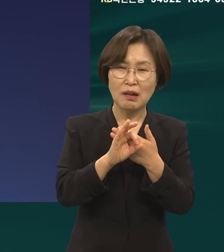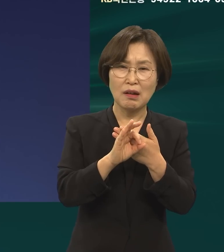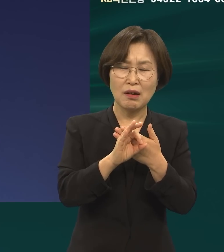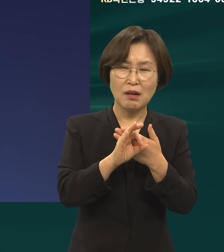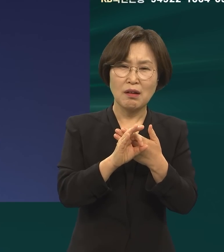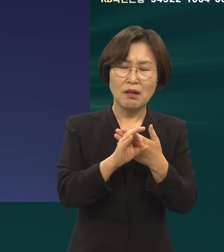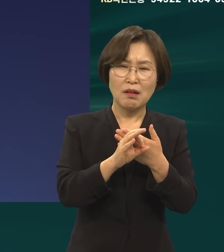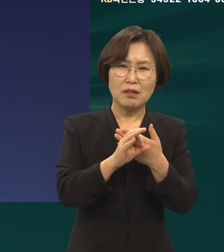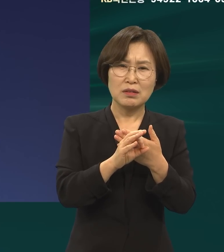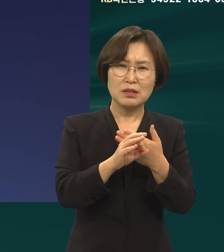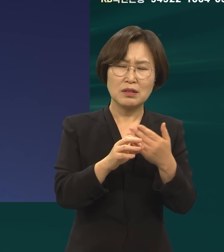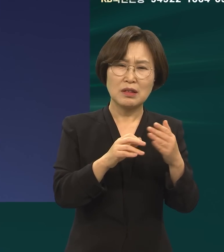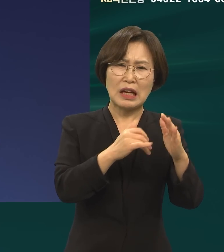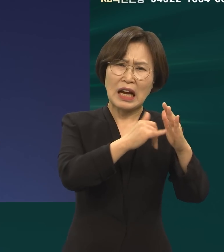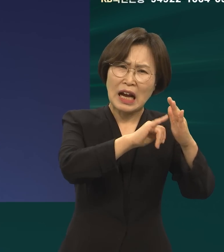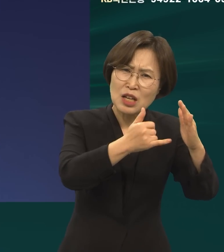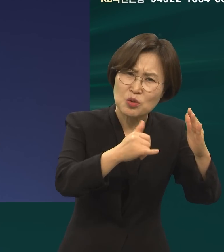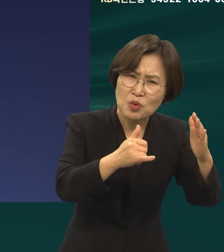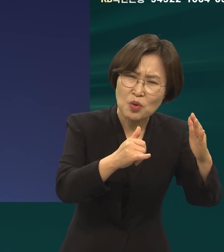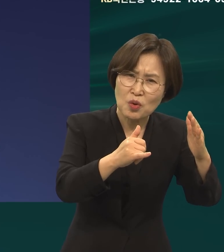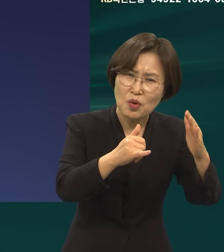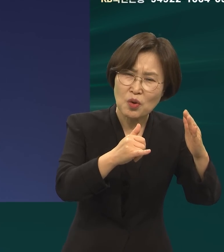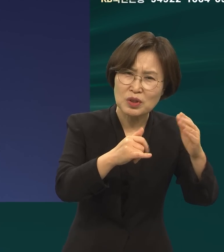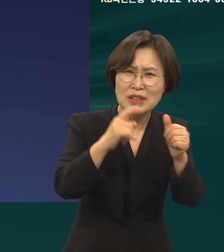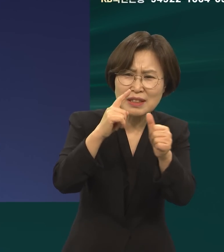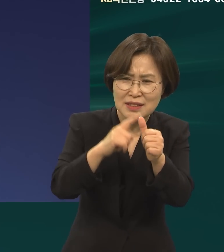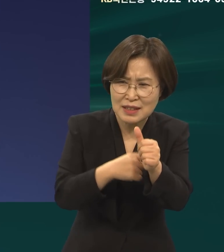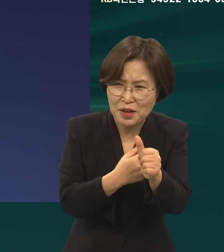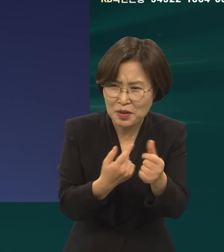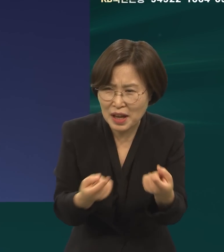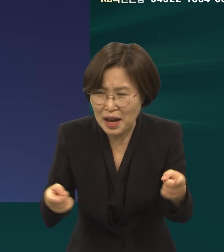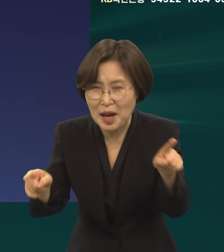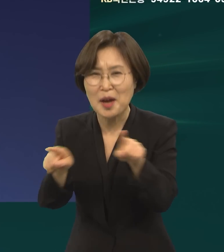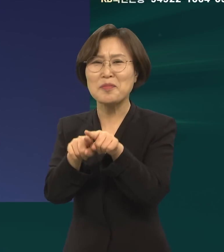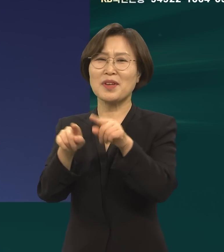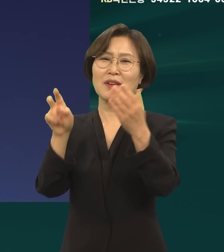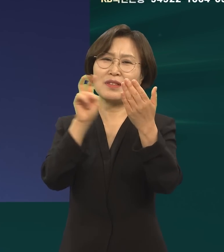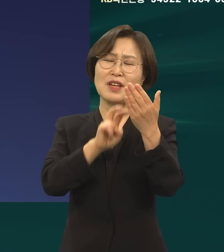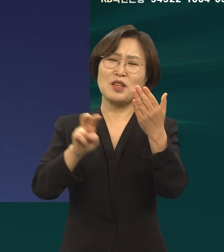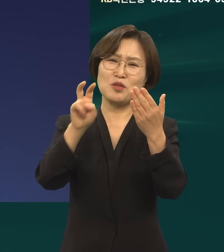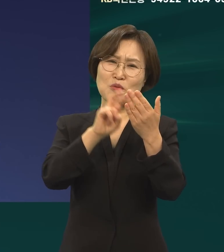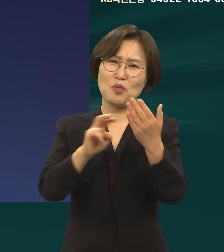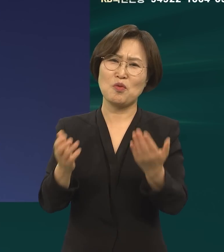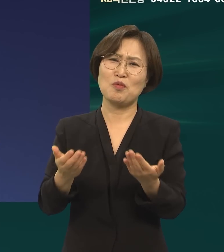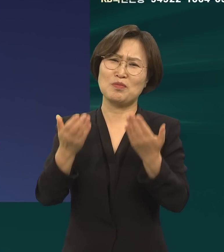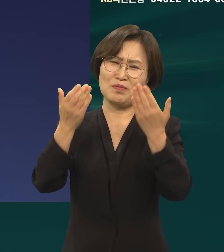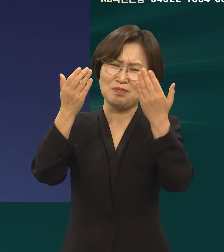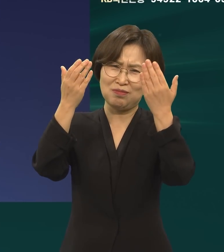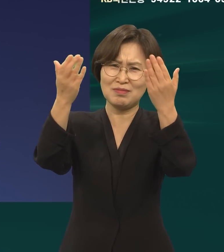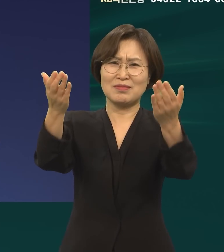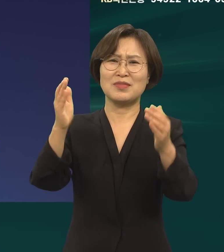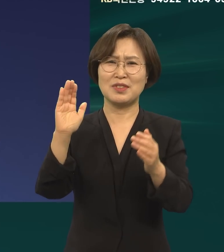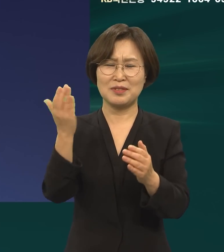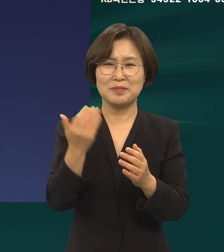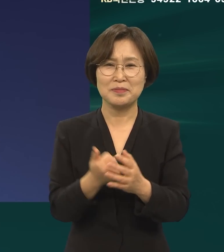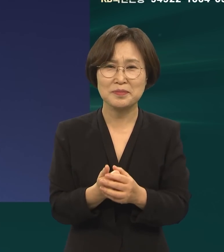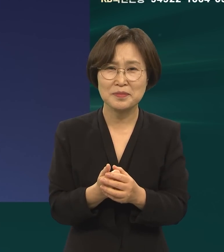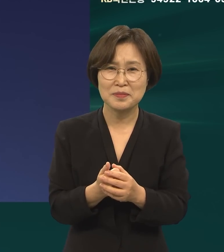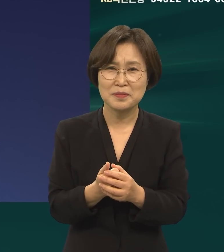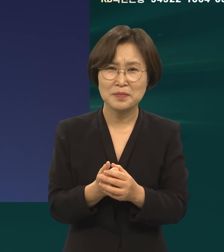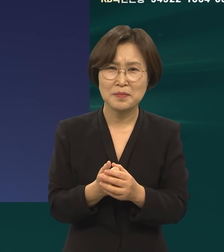사람이 일어나게 되는 줄로 믿습니다. 하나님을 찬송한다고 일어난다는 거예요. 여러분 무슨 말인지